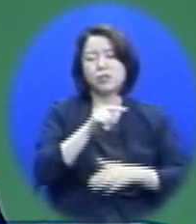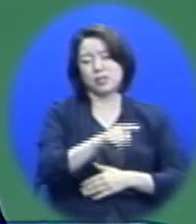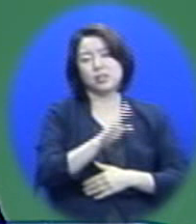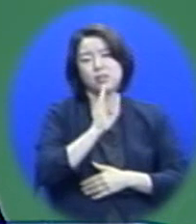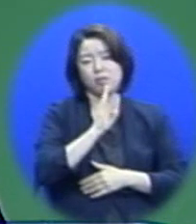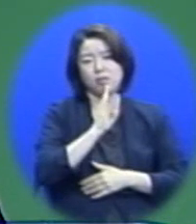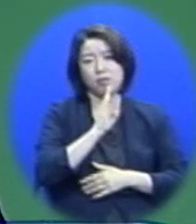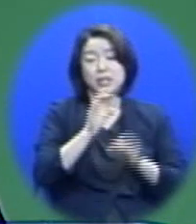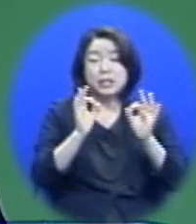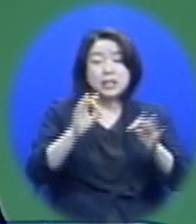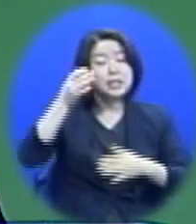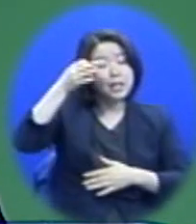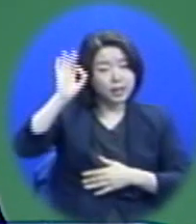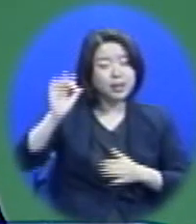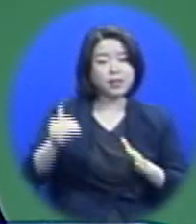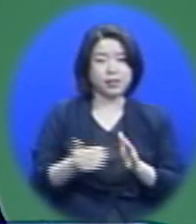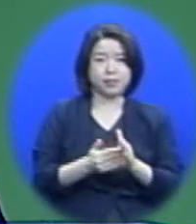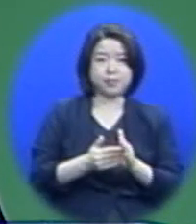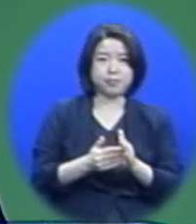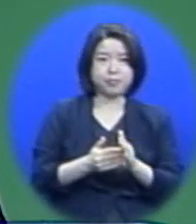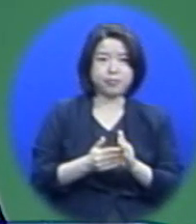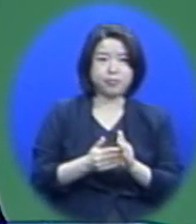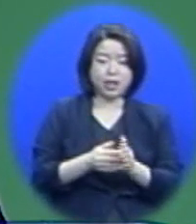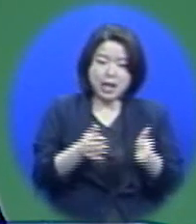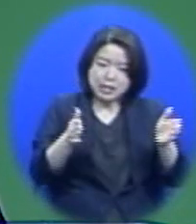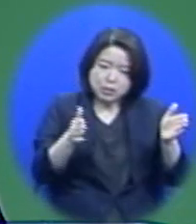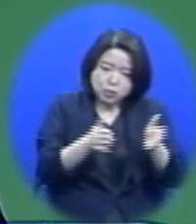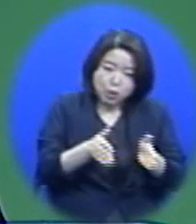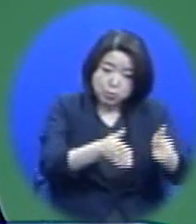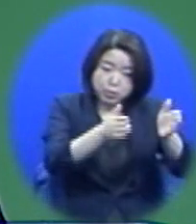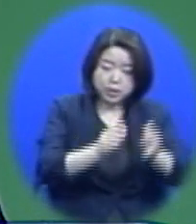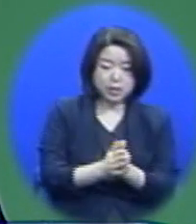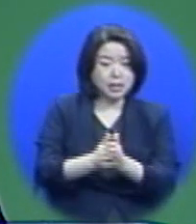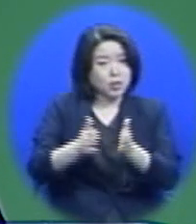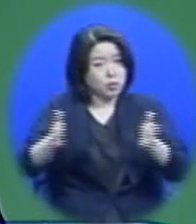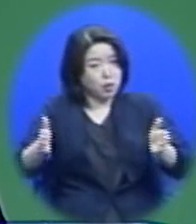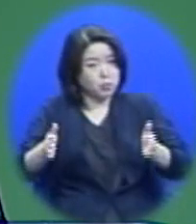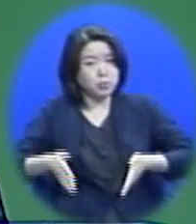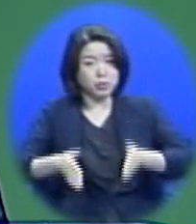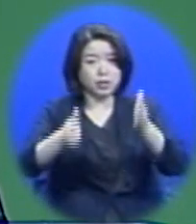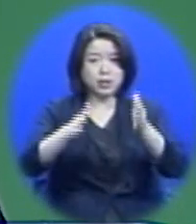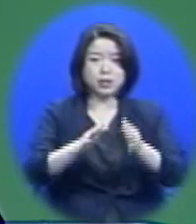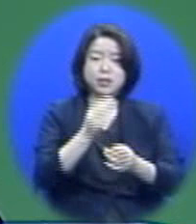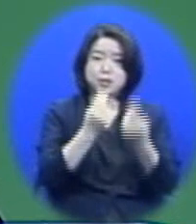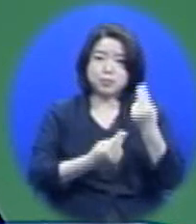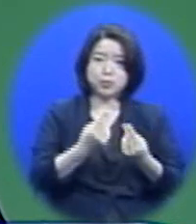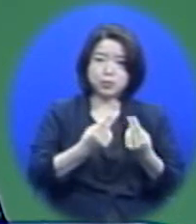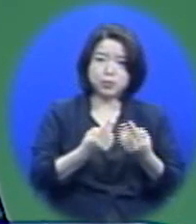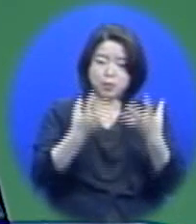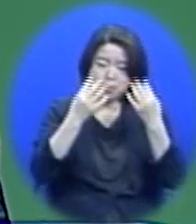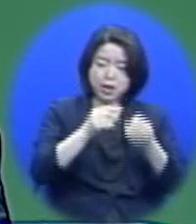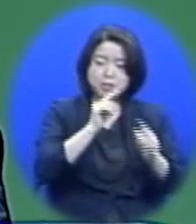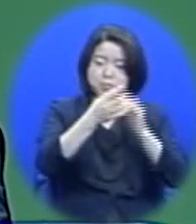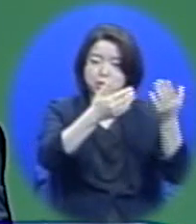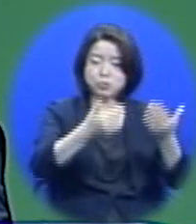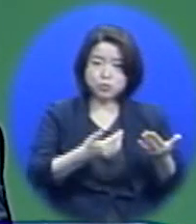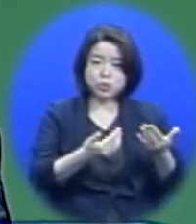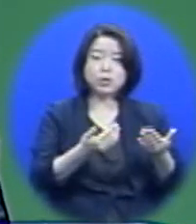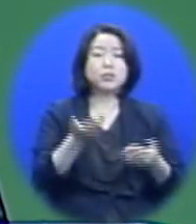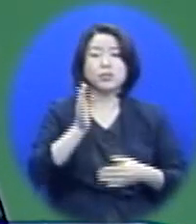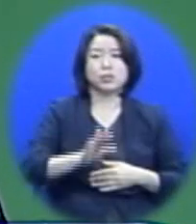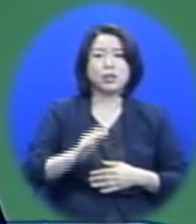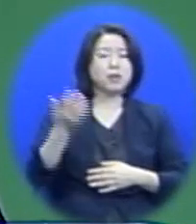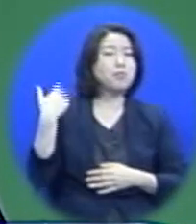이제는 깨달아졌습니다. 좁은 길과 넓은 길 비유, 그렇게 말씀하셨는데도 전혀 몰랐던